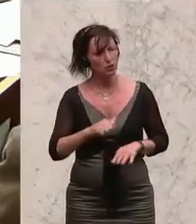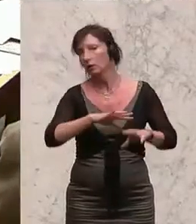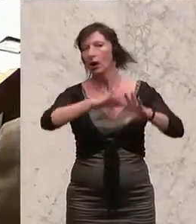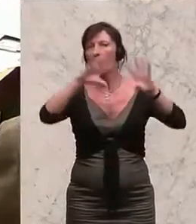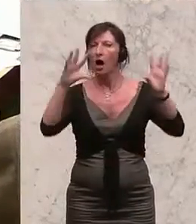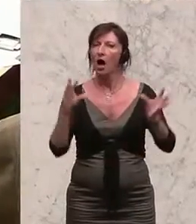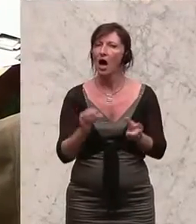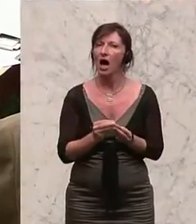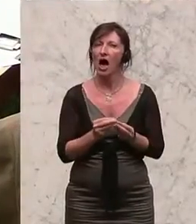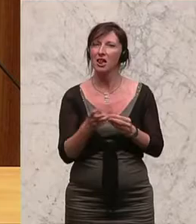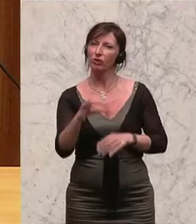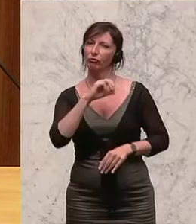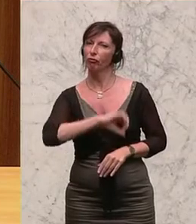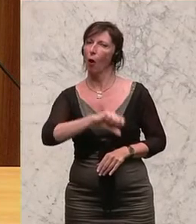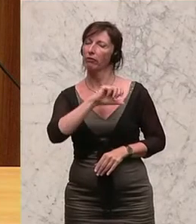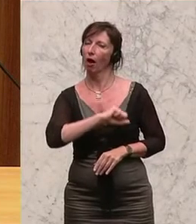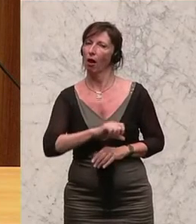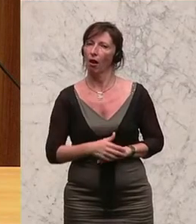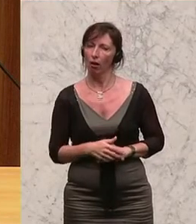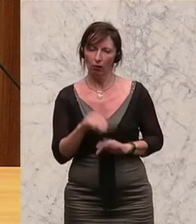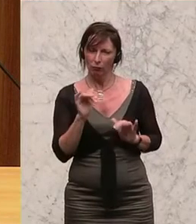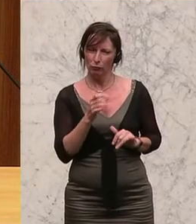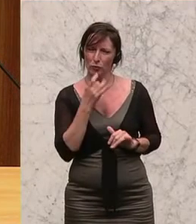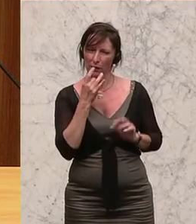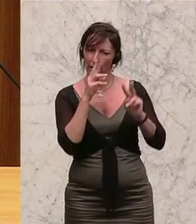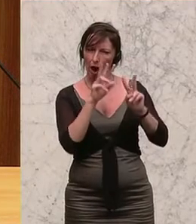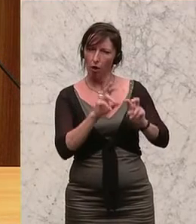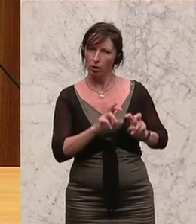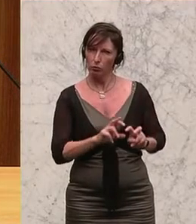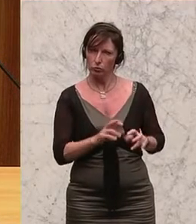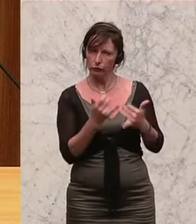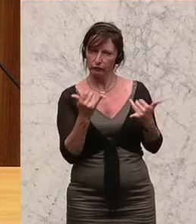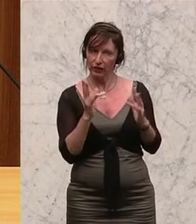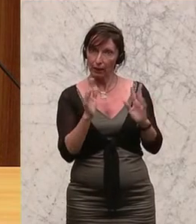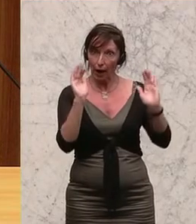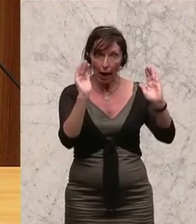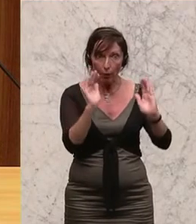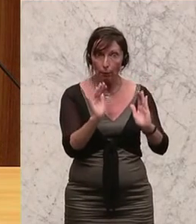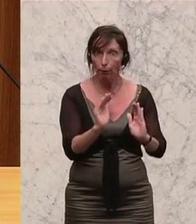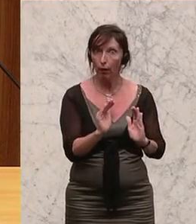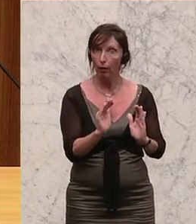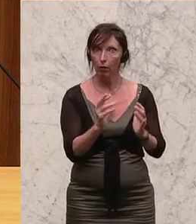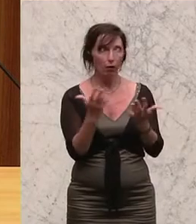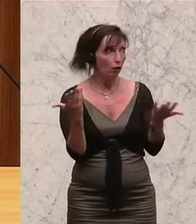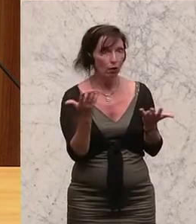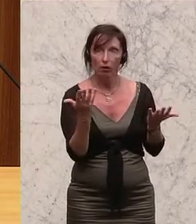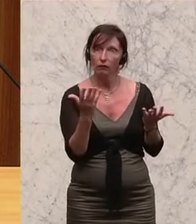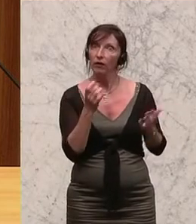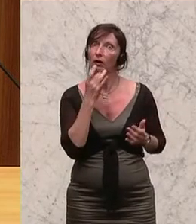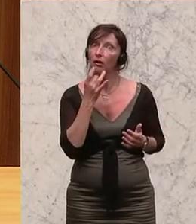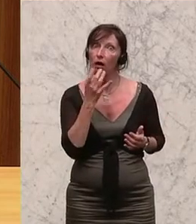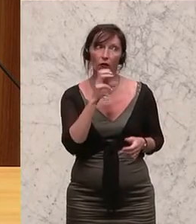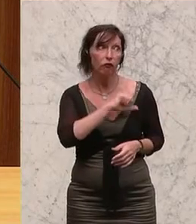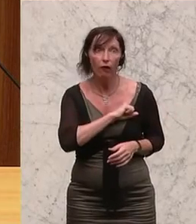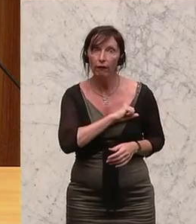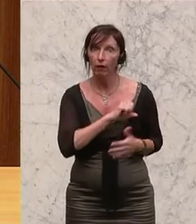nicht gerechtfertigte Privilegien uns anzuschauen und bestmöglich abzubauen. Wo finden diese Privilegien statt? Ja, genau in diesen